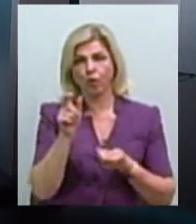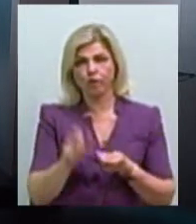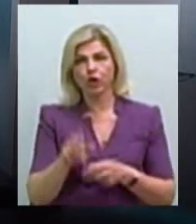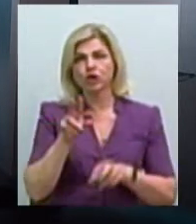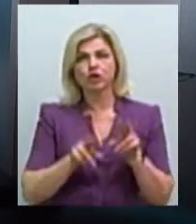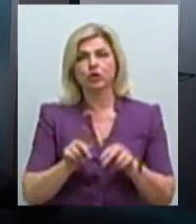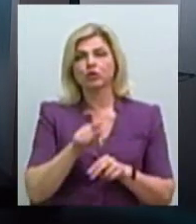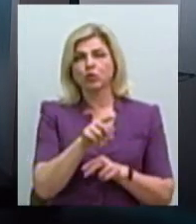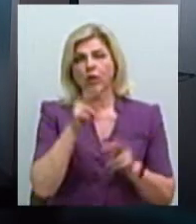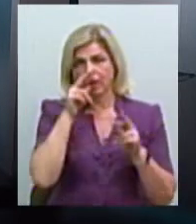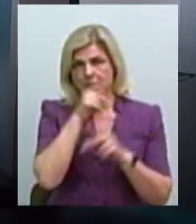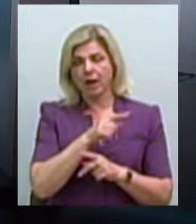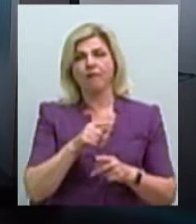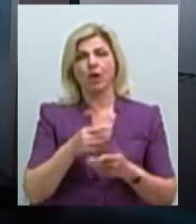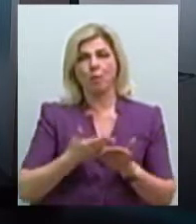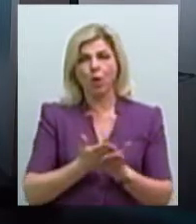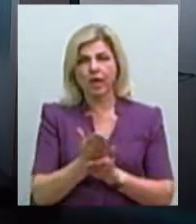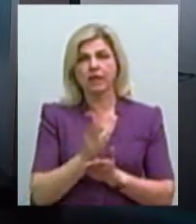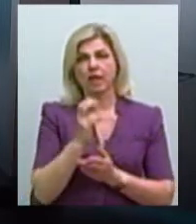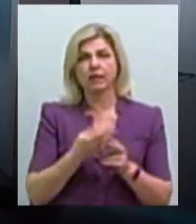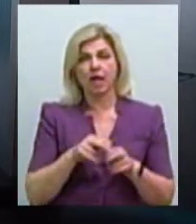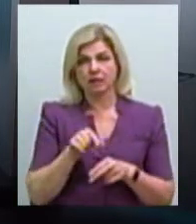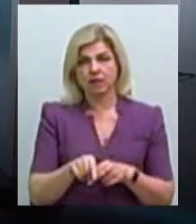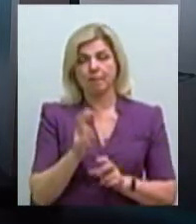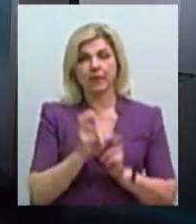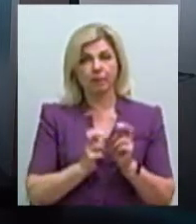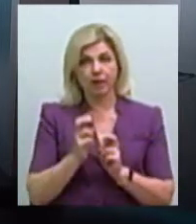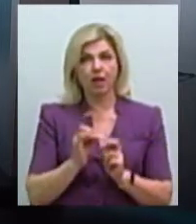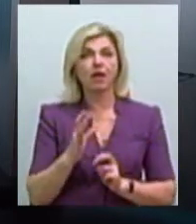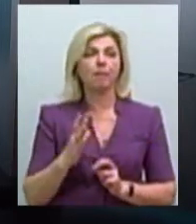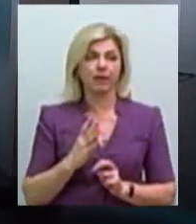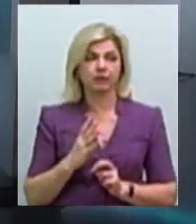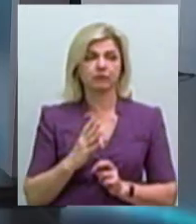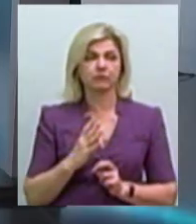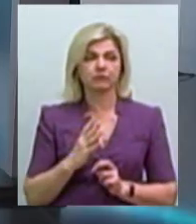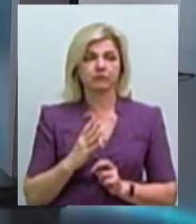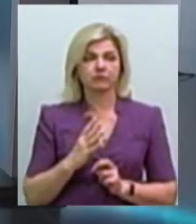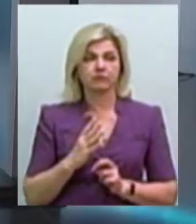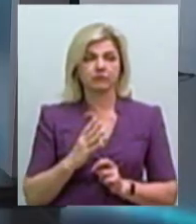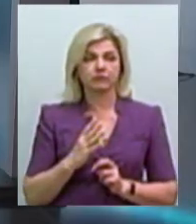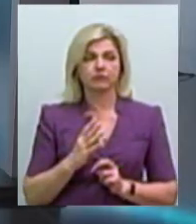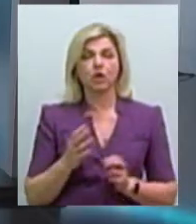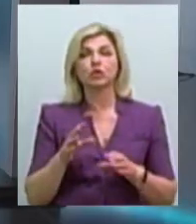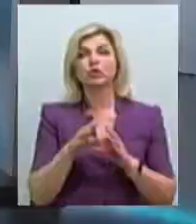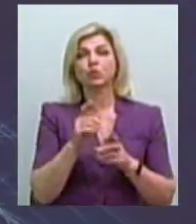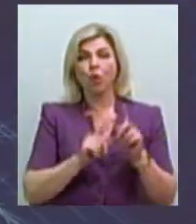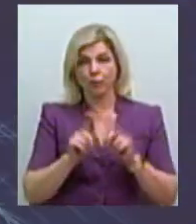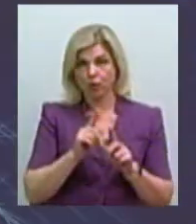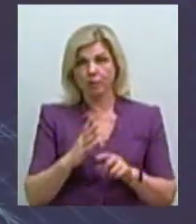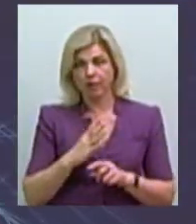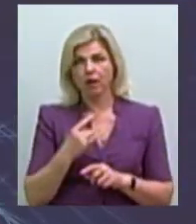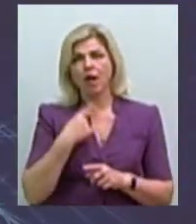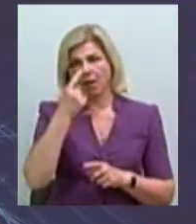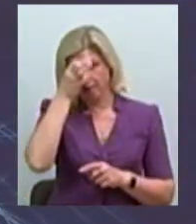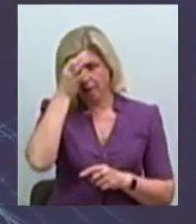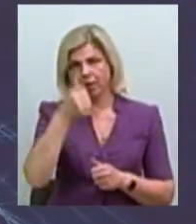неправильну економічну політику на даному підприємстві. І було декілька зборів, і на одному я тут точно пам'ятаю,